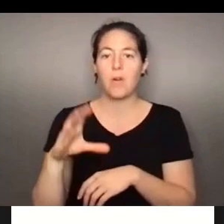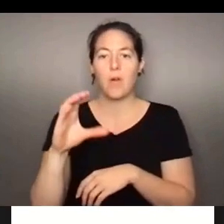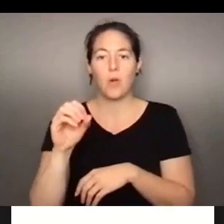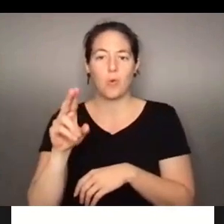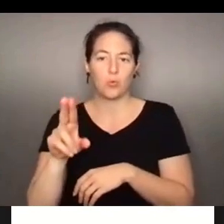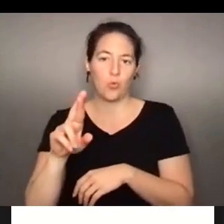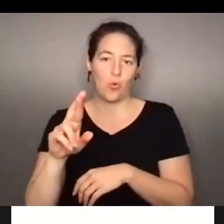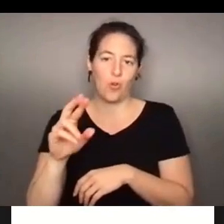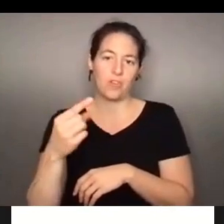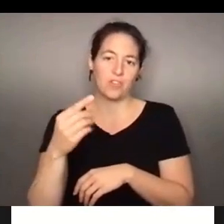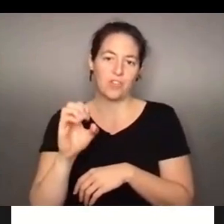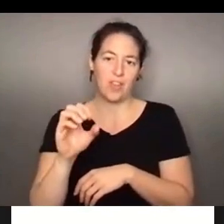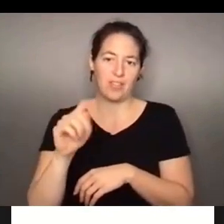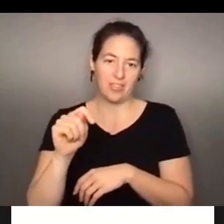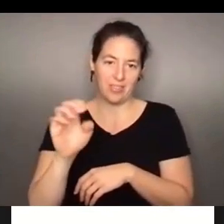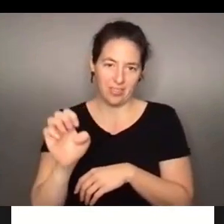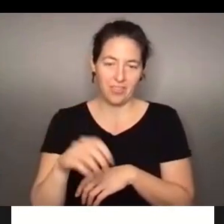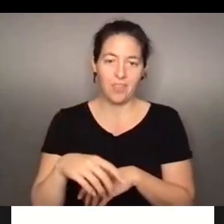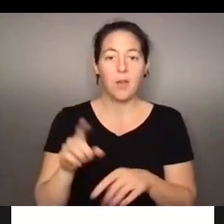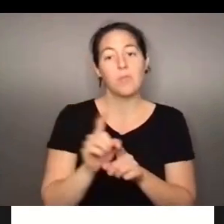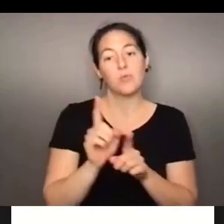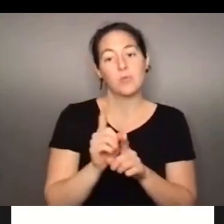courgettes. Puis là, notre classique de